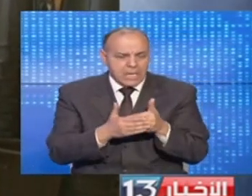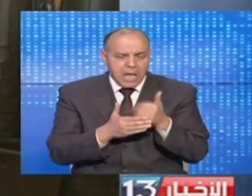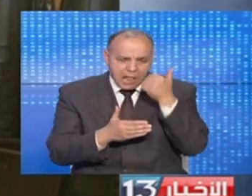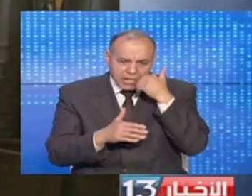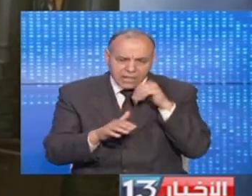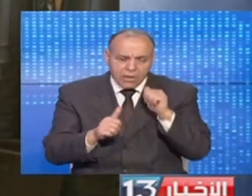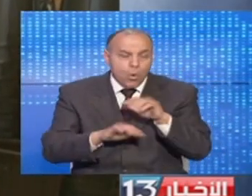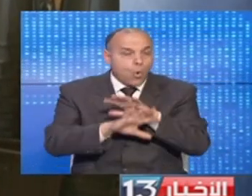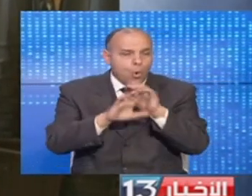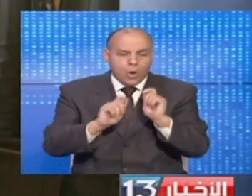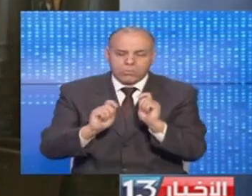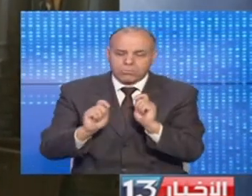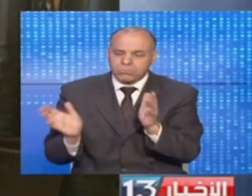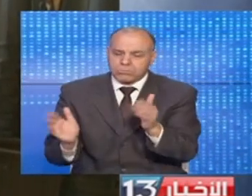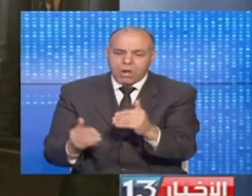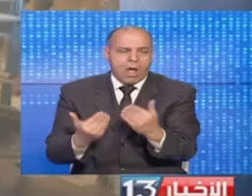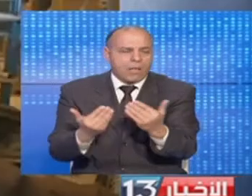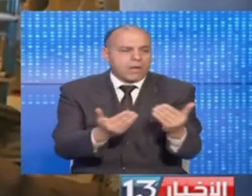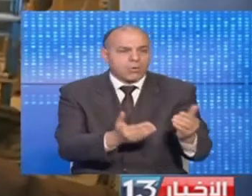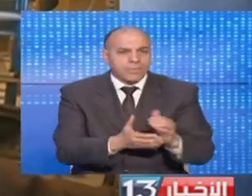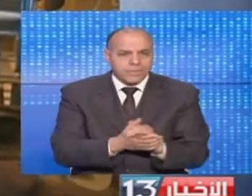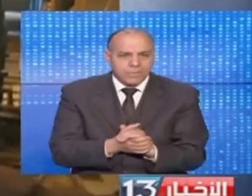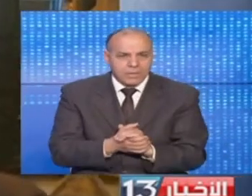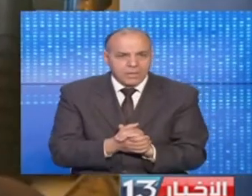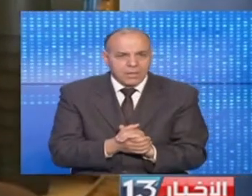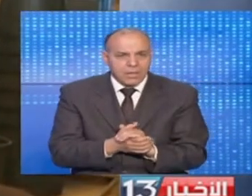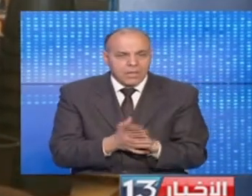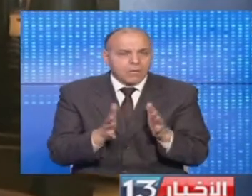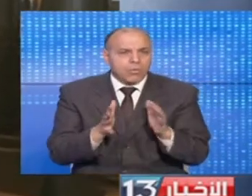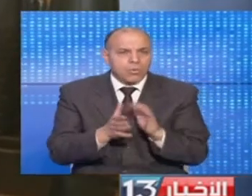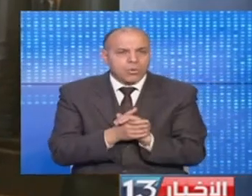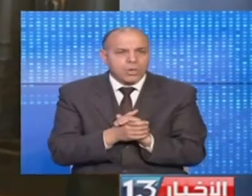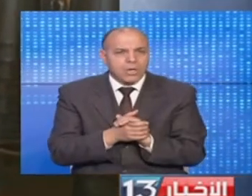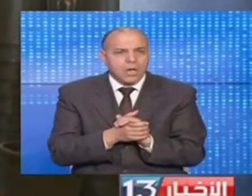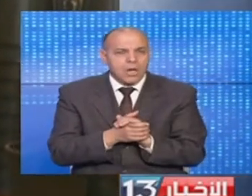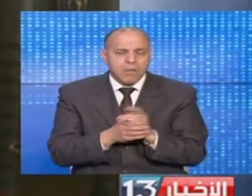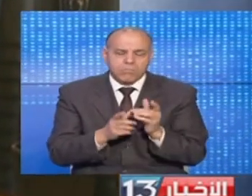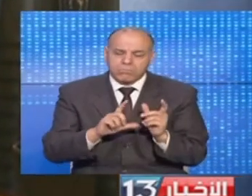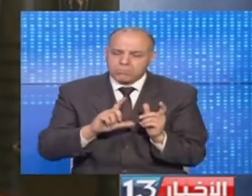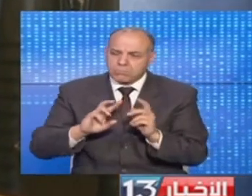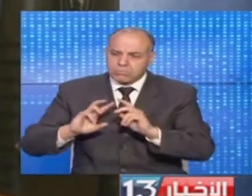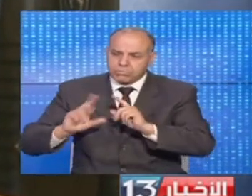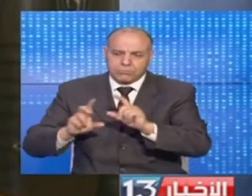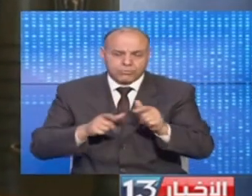ثلاثه المعايير والا تختلف من اخرى